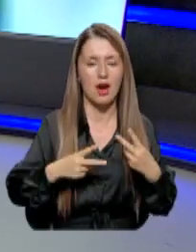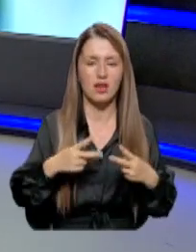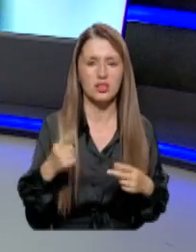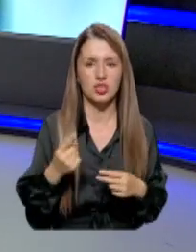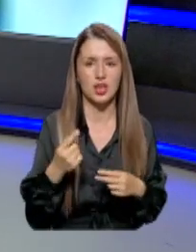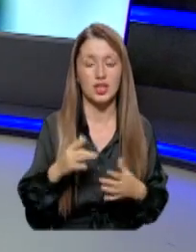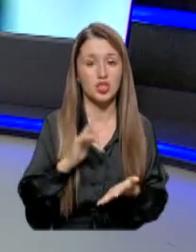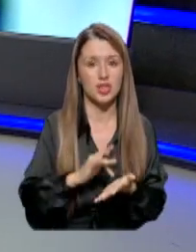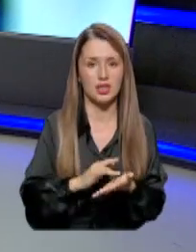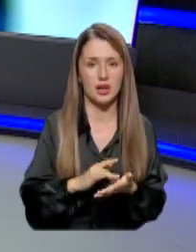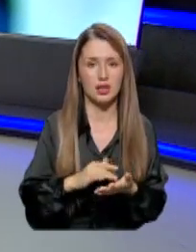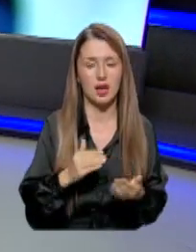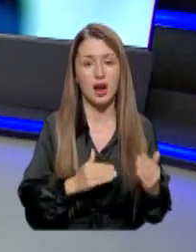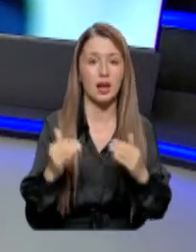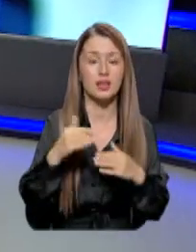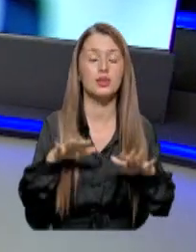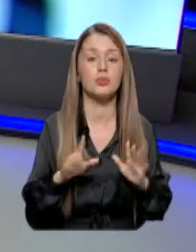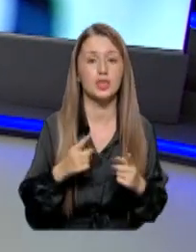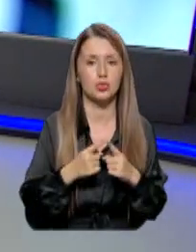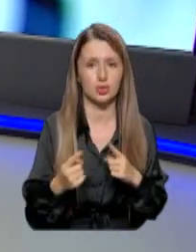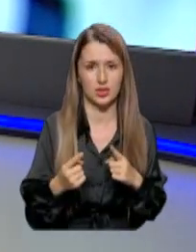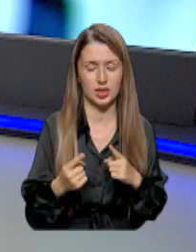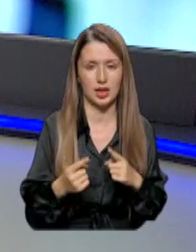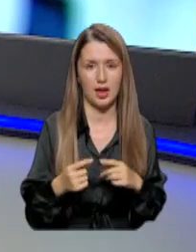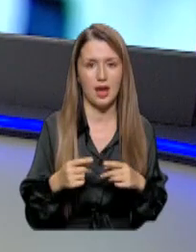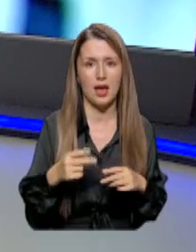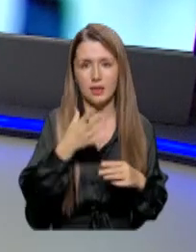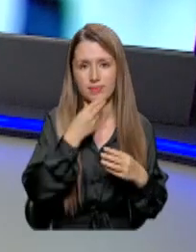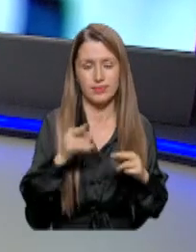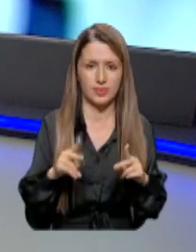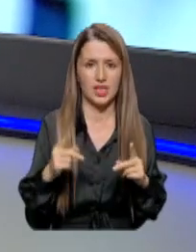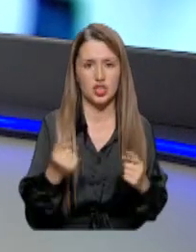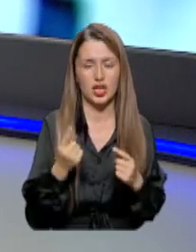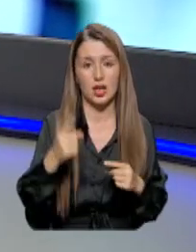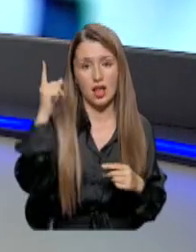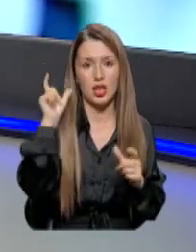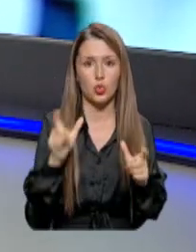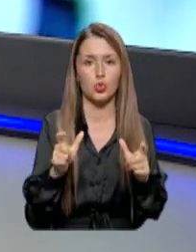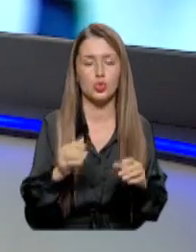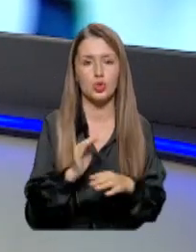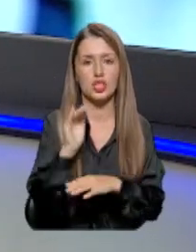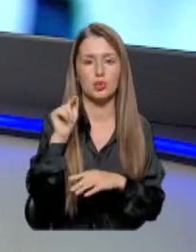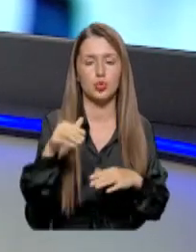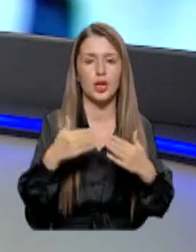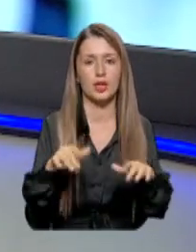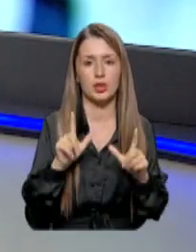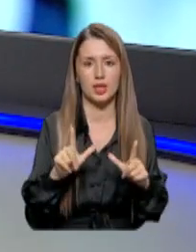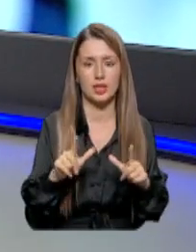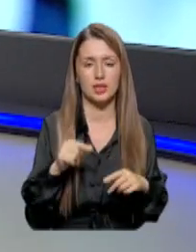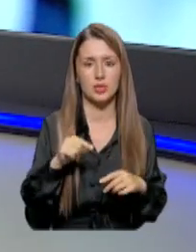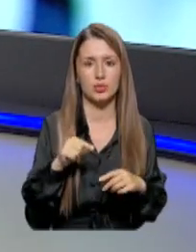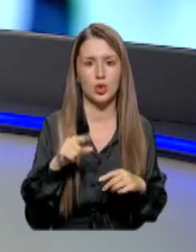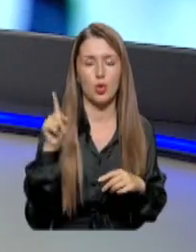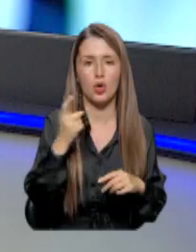keza öyle. Cezalar arttırılmadığı sürece benzer şeyler Allah korusun yaşanabilir. Bunun önüne geçmek lazım. Şimdi